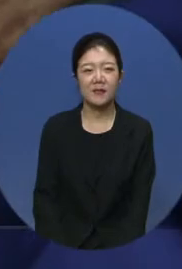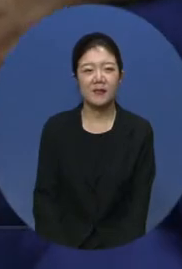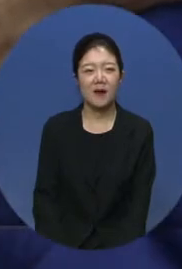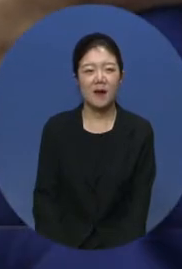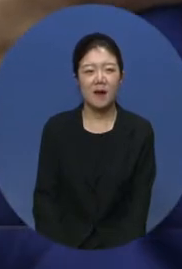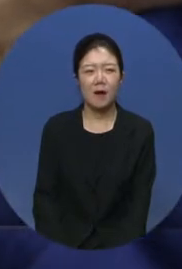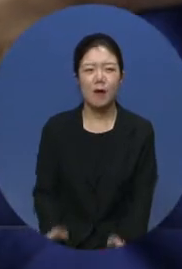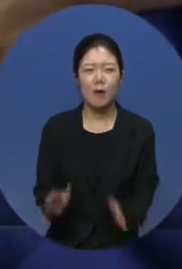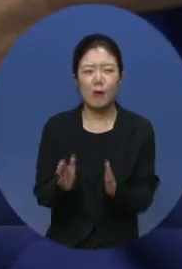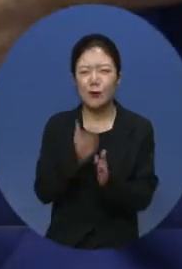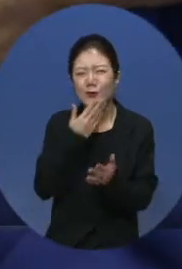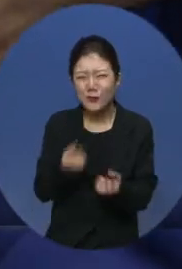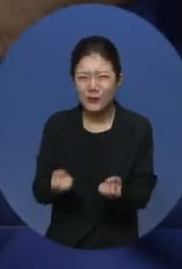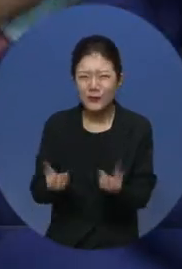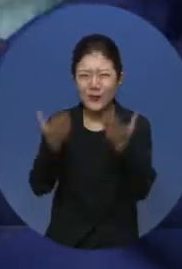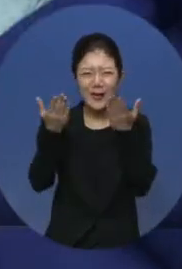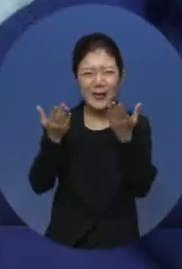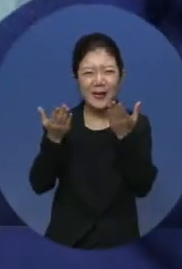큰일이야! 축하해!